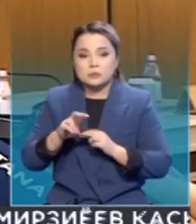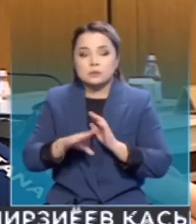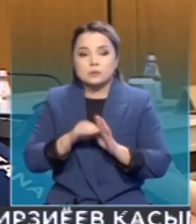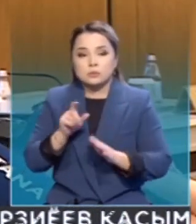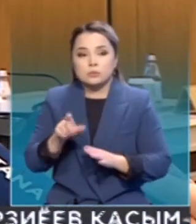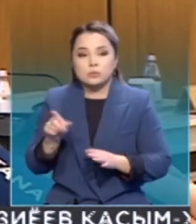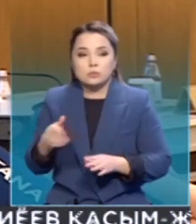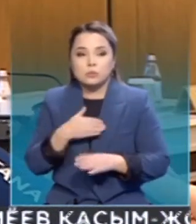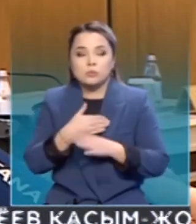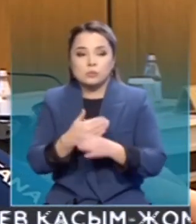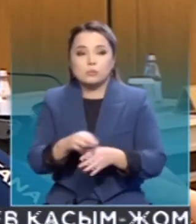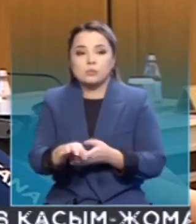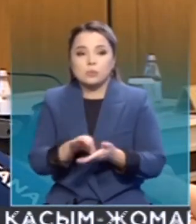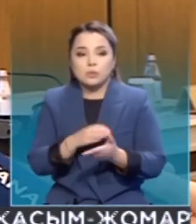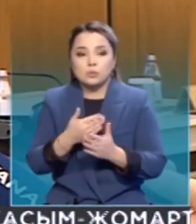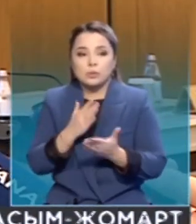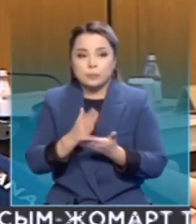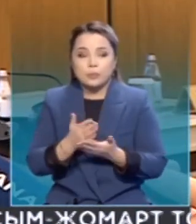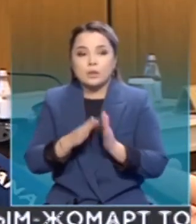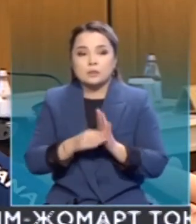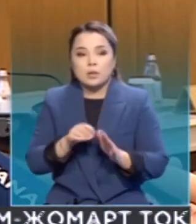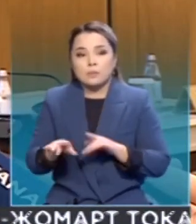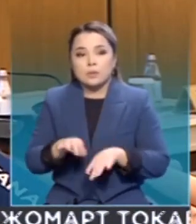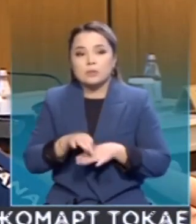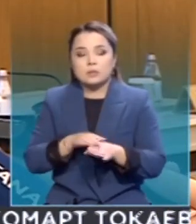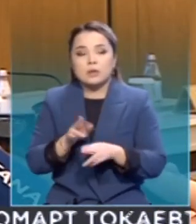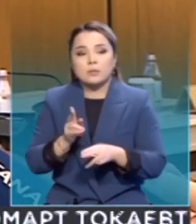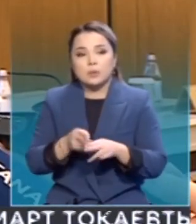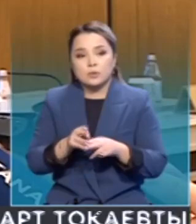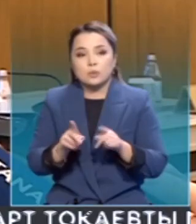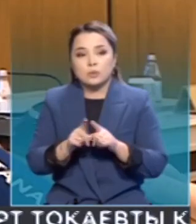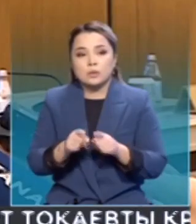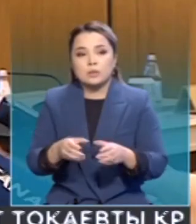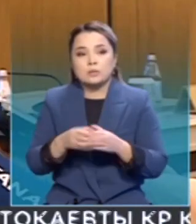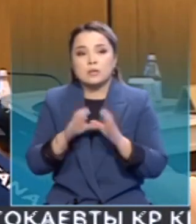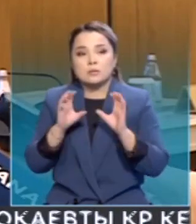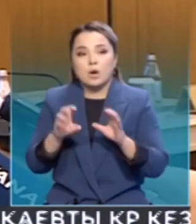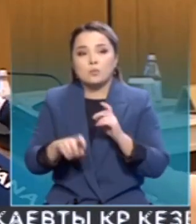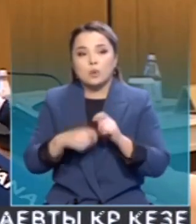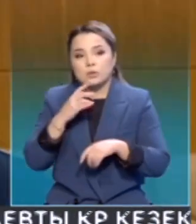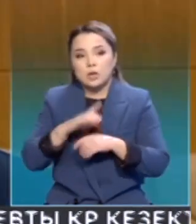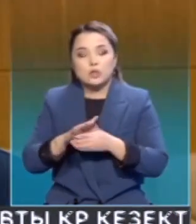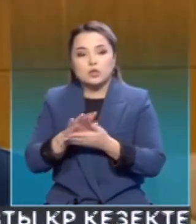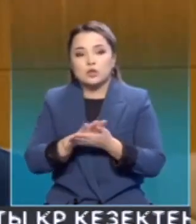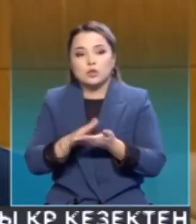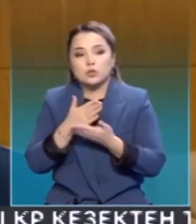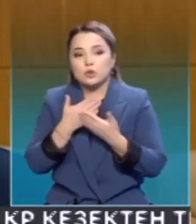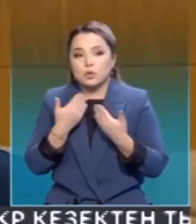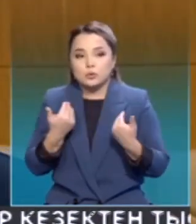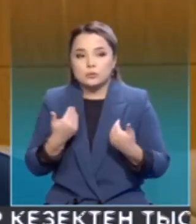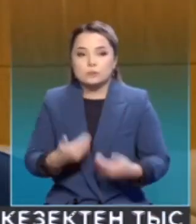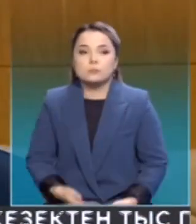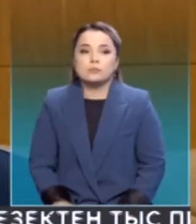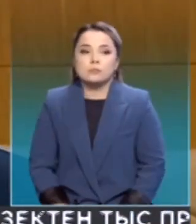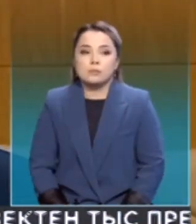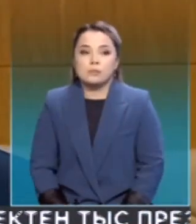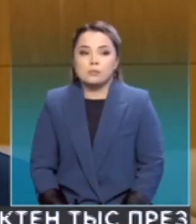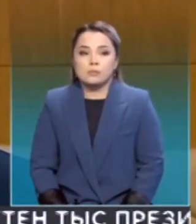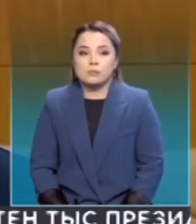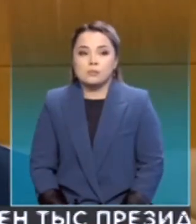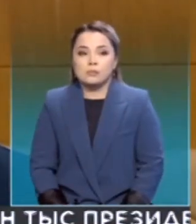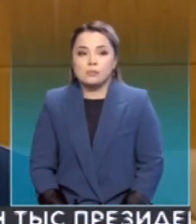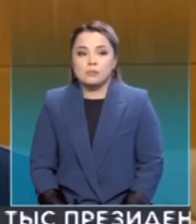сайлаушыларға жедел көмектесіп жатты. Сонымен қатар сайлау процесіне кедергі келтіретін өрескел заң бұзушылық байқаған жоқпыз. Миссиямыз азалар